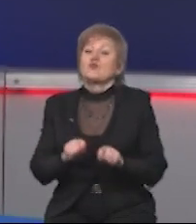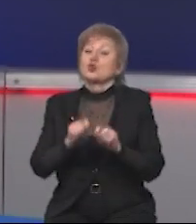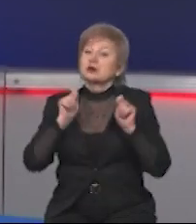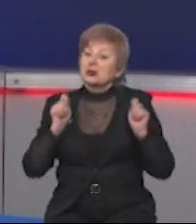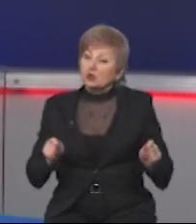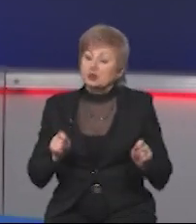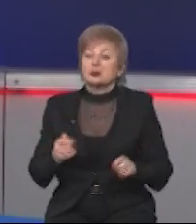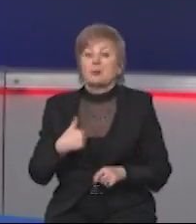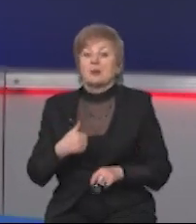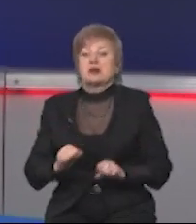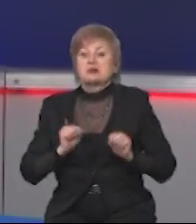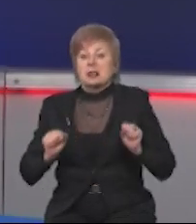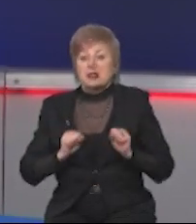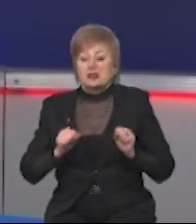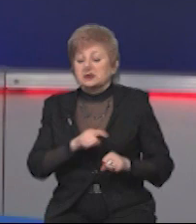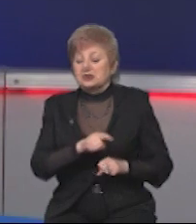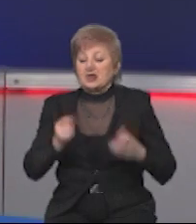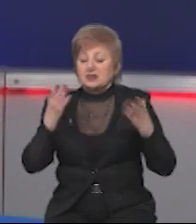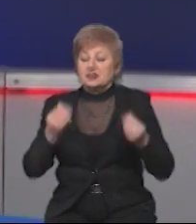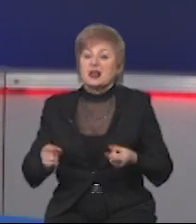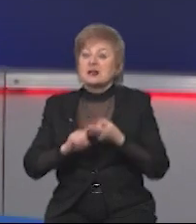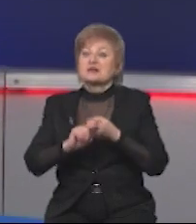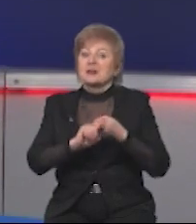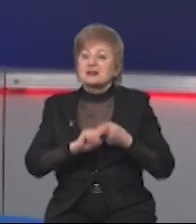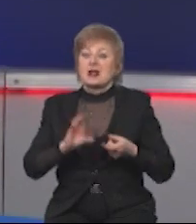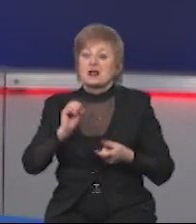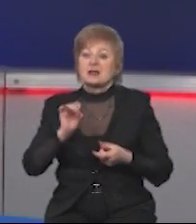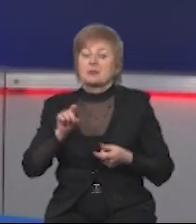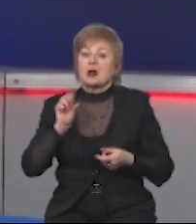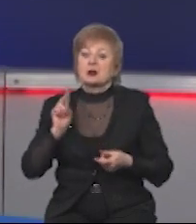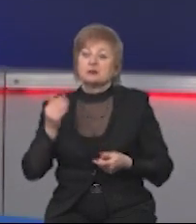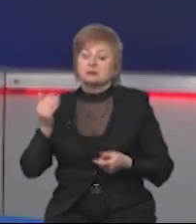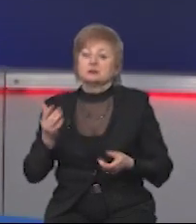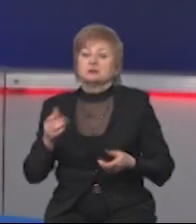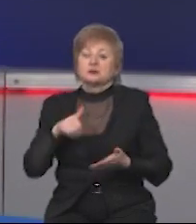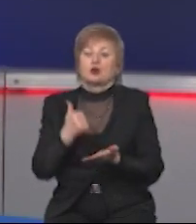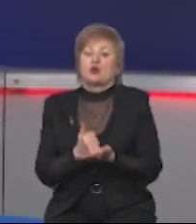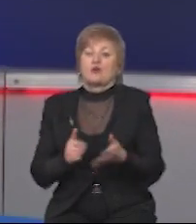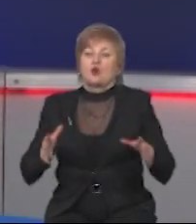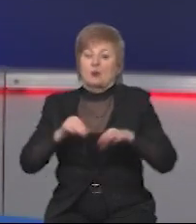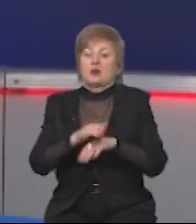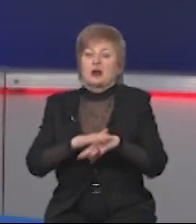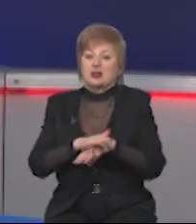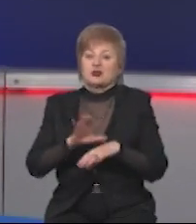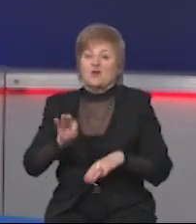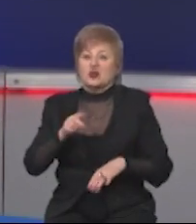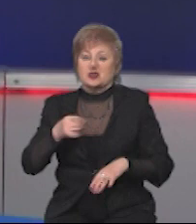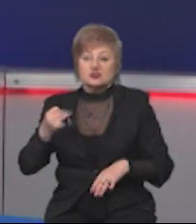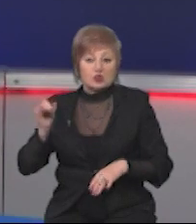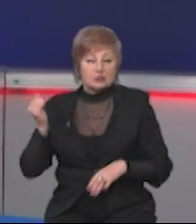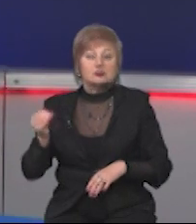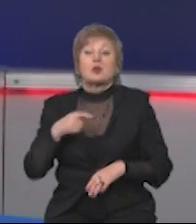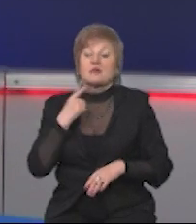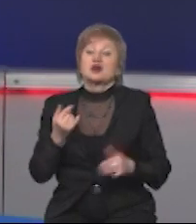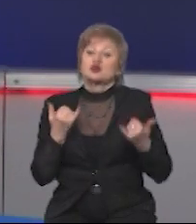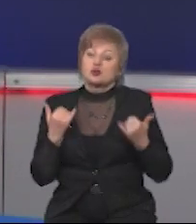Ми намагалися протягом дня зв'язатися з Сергієм Єрмаковим, головою об'єднаної територіальної громади Водянської. Він сказав, що